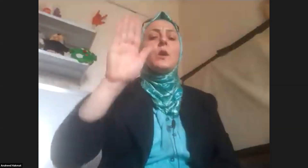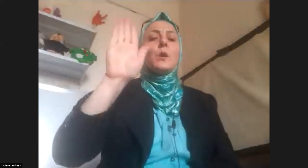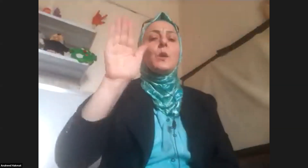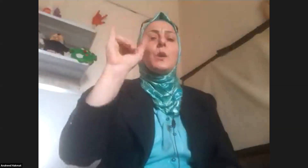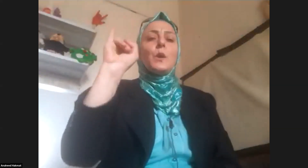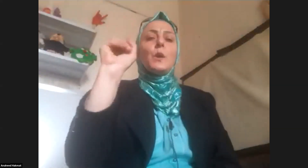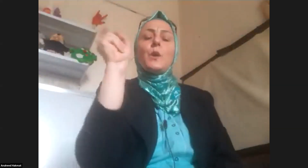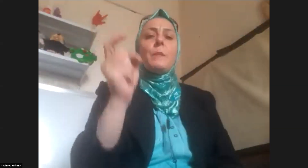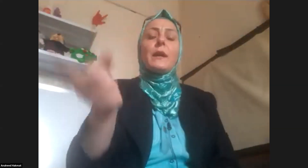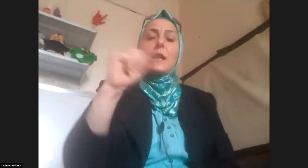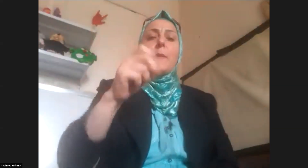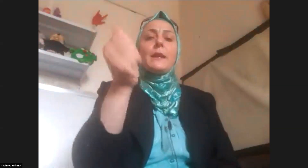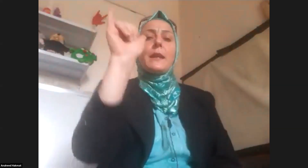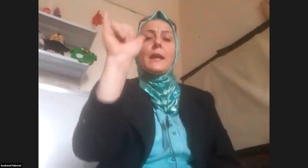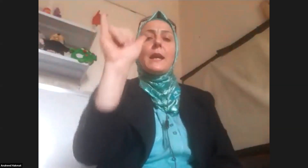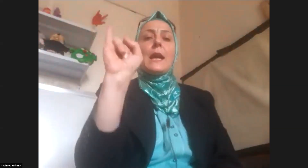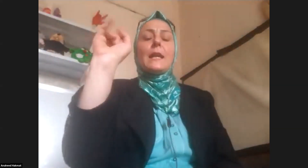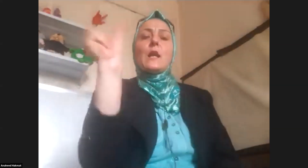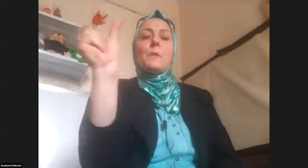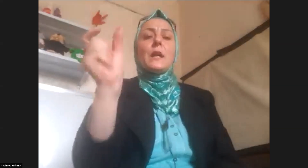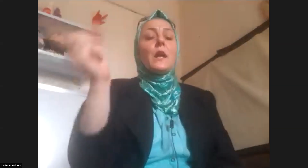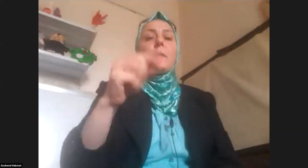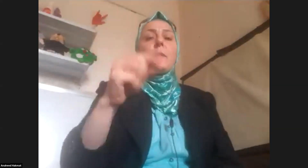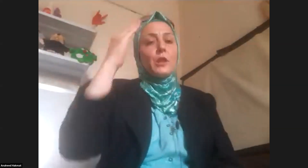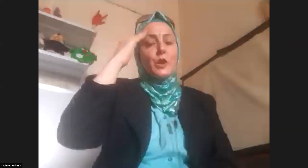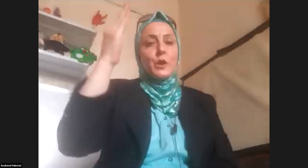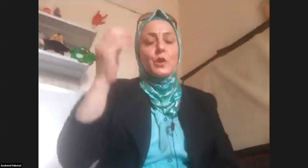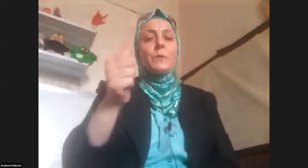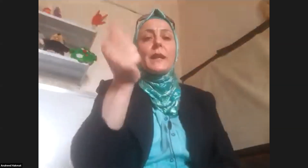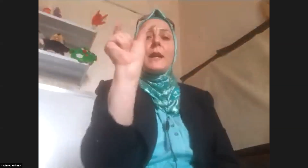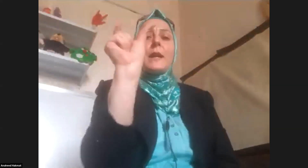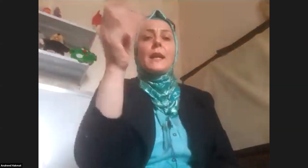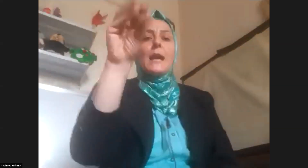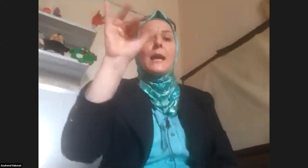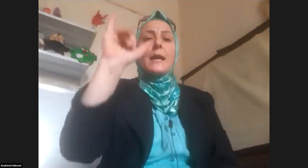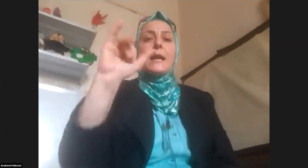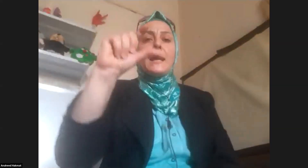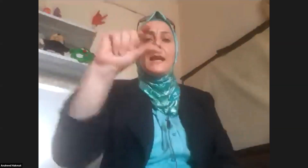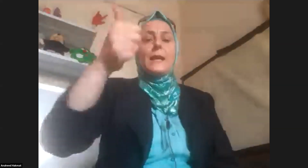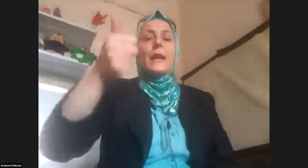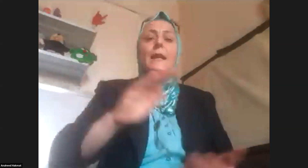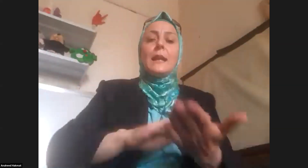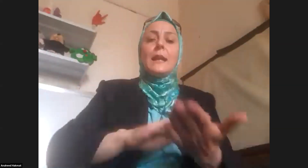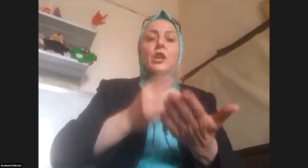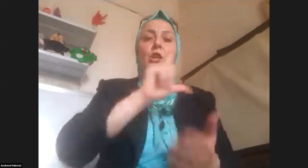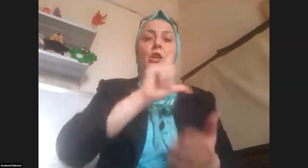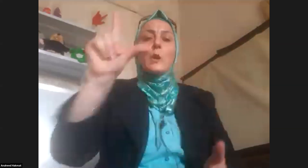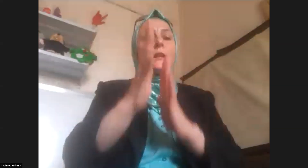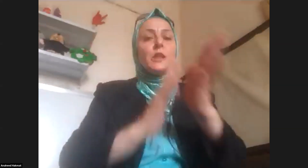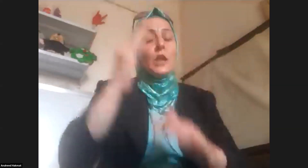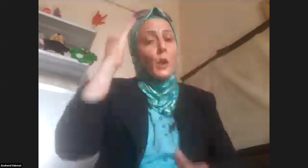كل الشكر لأستاذتنا أنهيد حكمة التي قامت بلغة الإشارة،